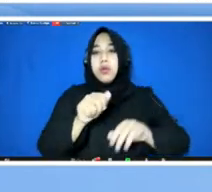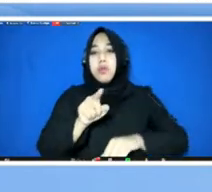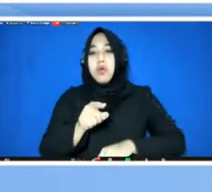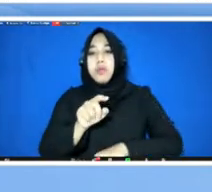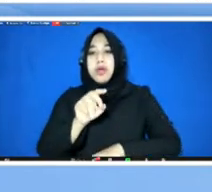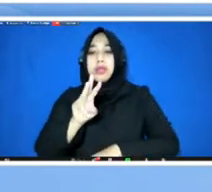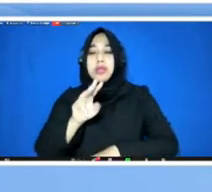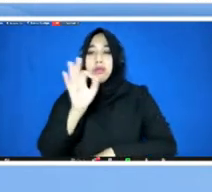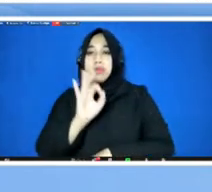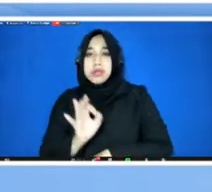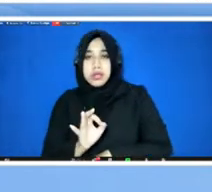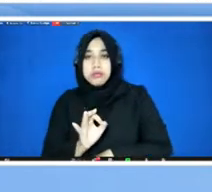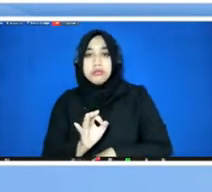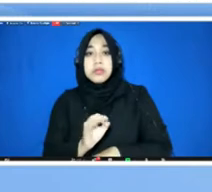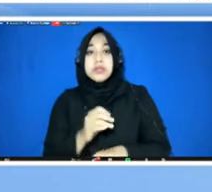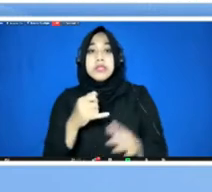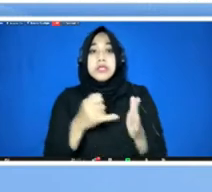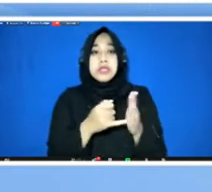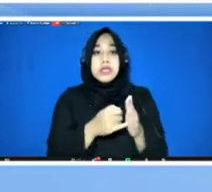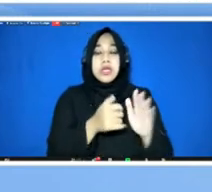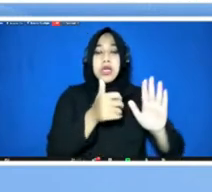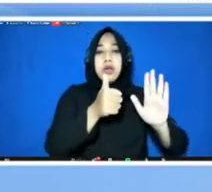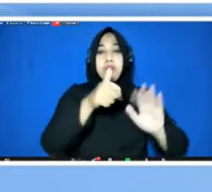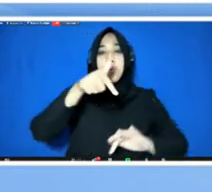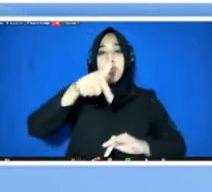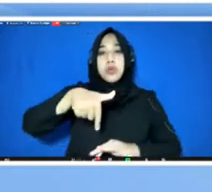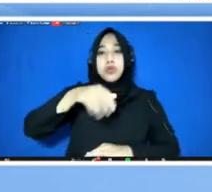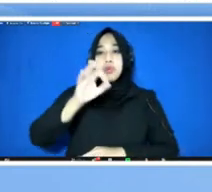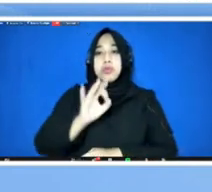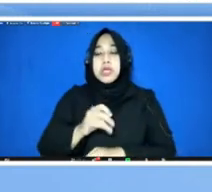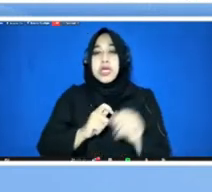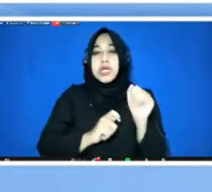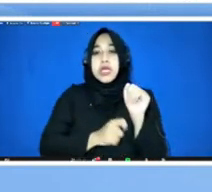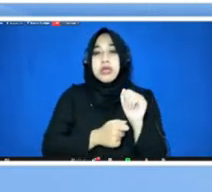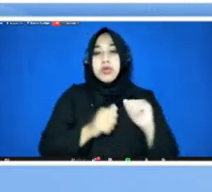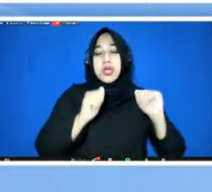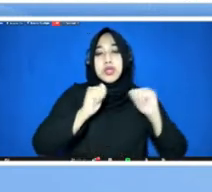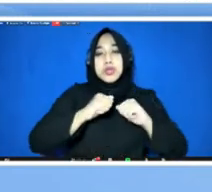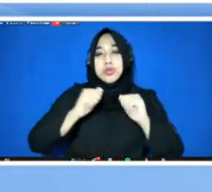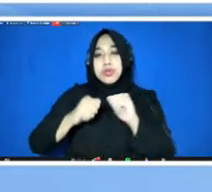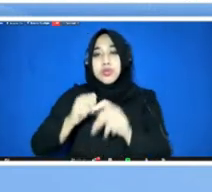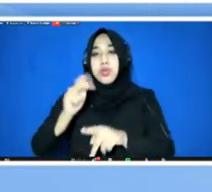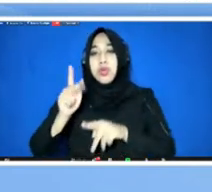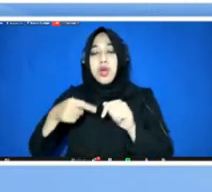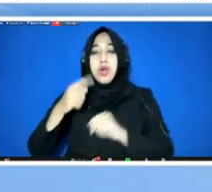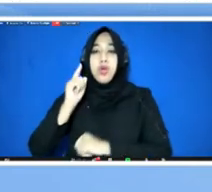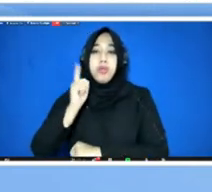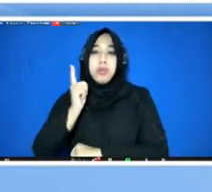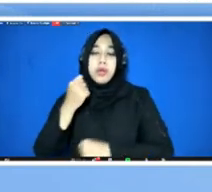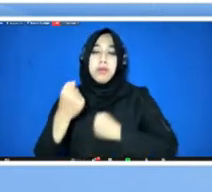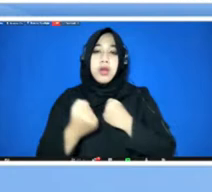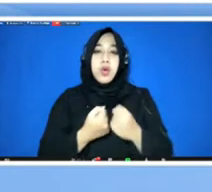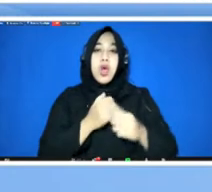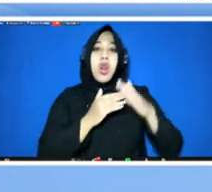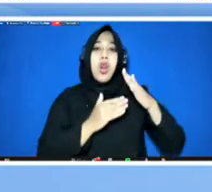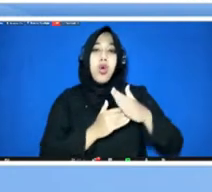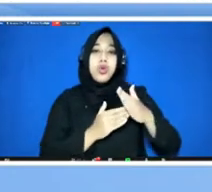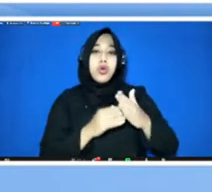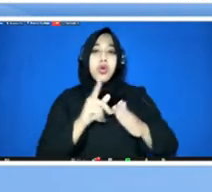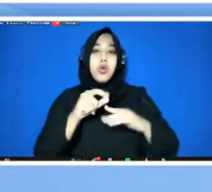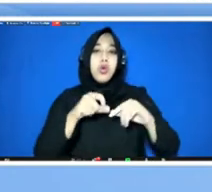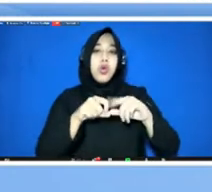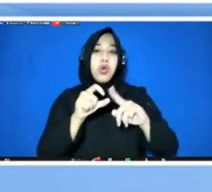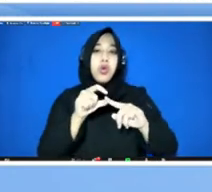86,63% dan mayoritas 67% dari responden setuju jika pemerintah melakukan lockdown sebagai